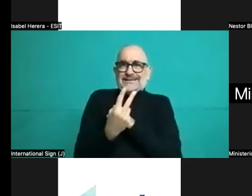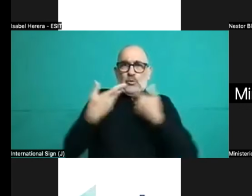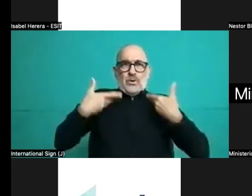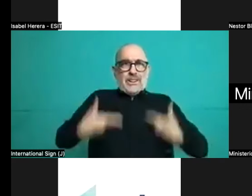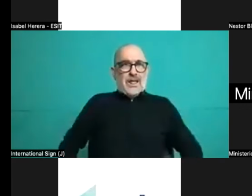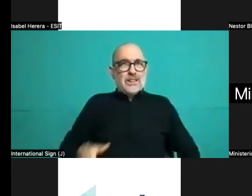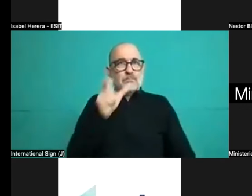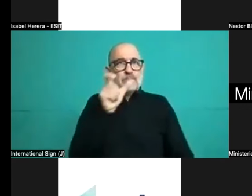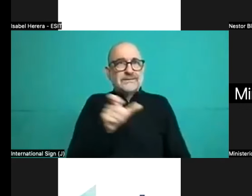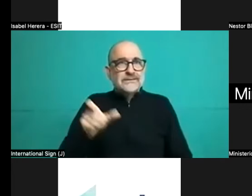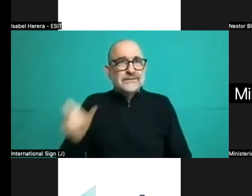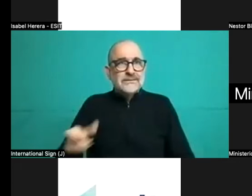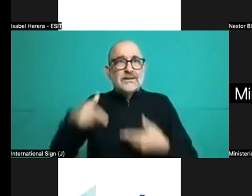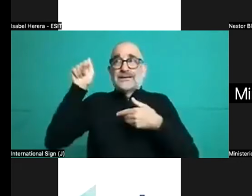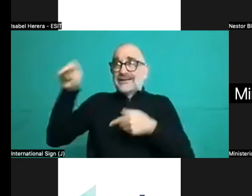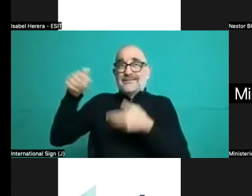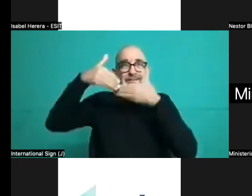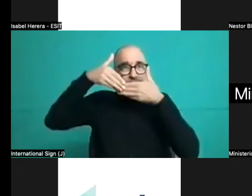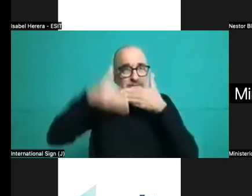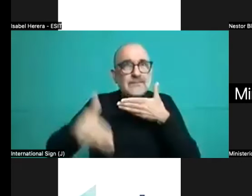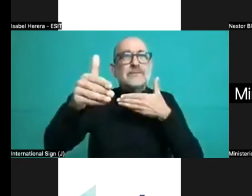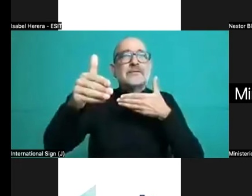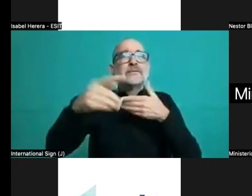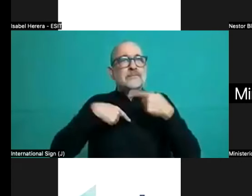travailler ensemble.